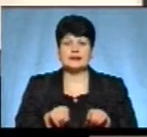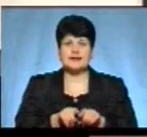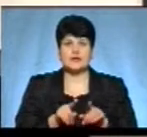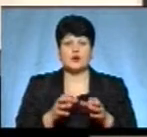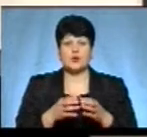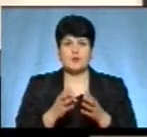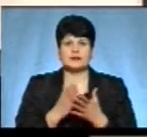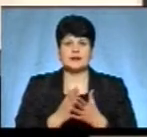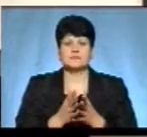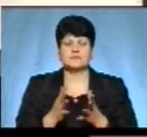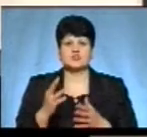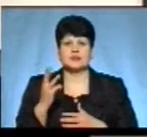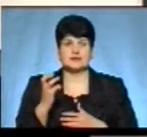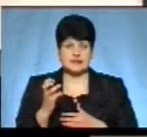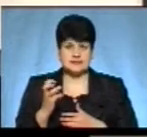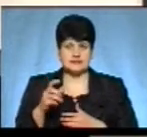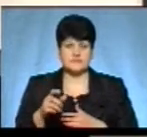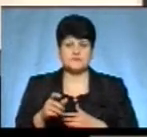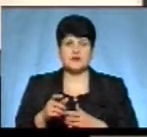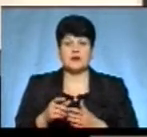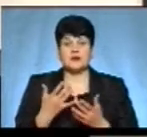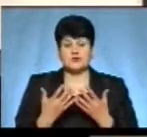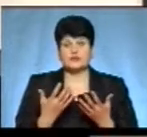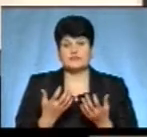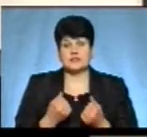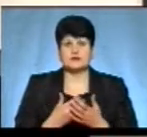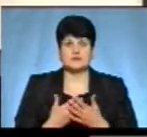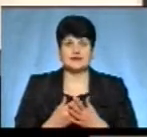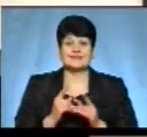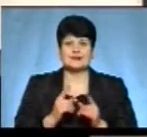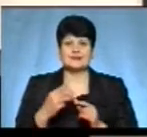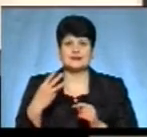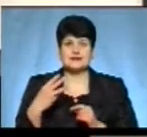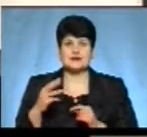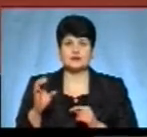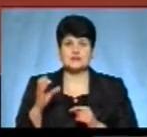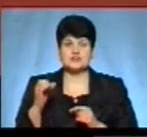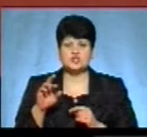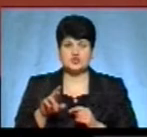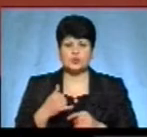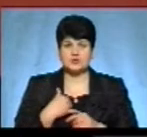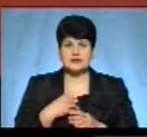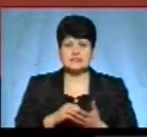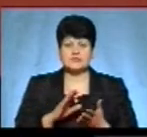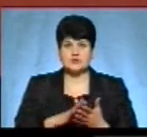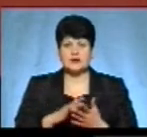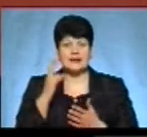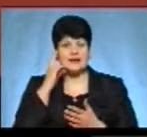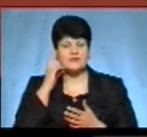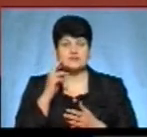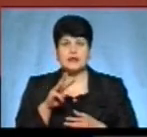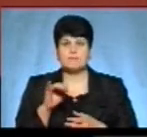понад 300. Хоча, якщо взяти, що тільки 30 січня у нас зареєстровано, власне, Київська